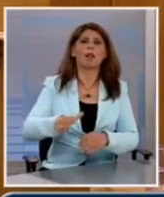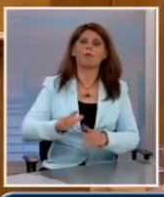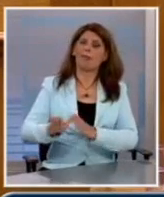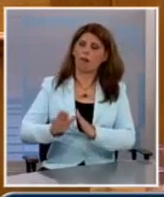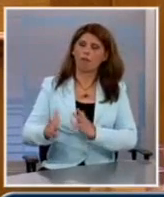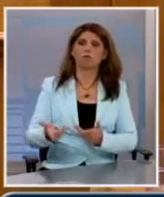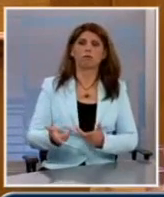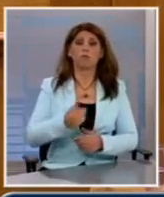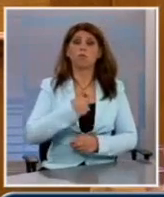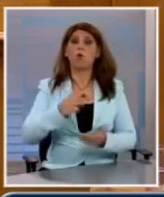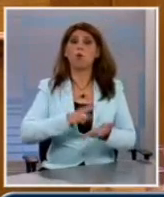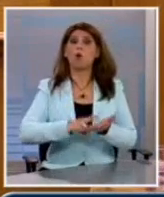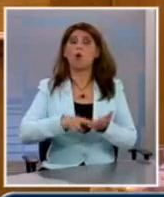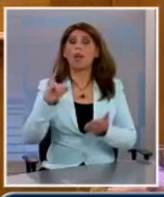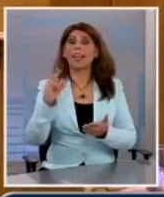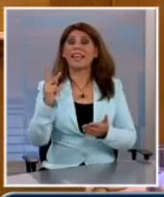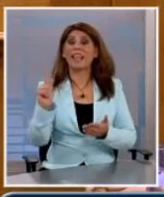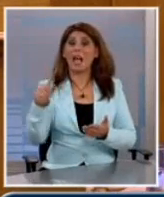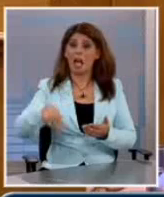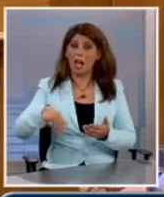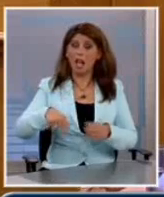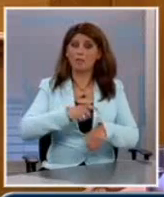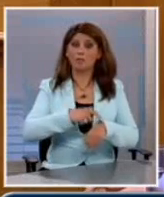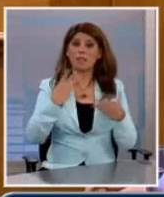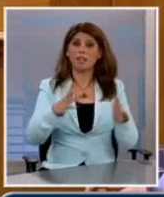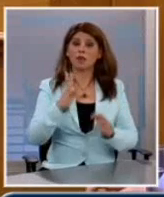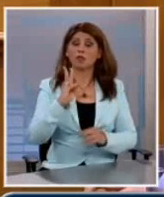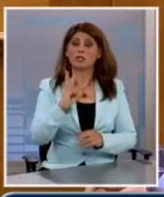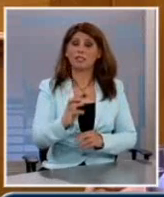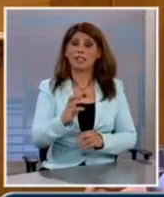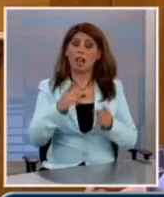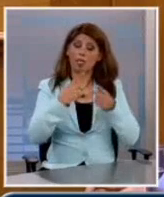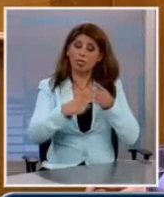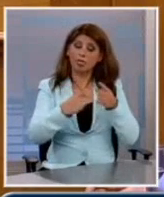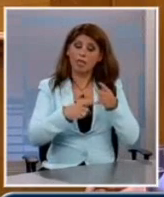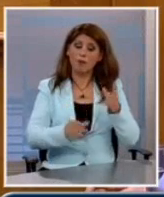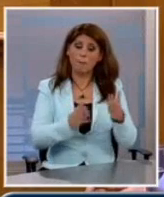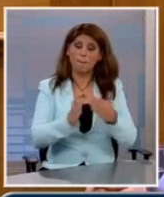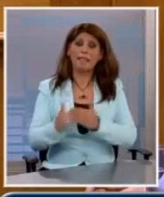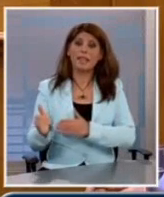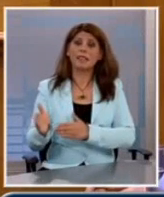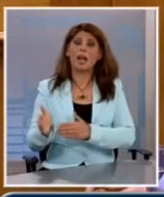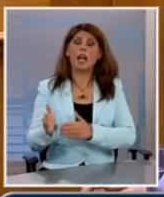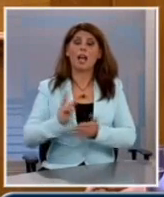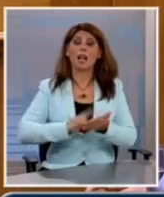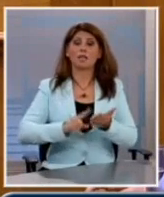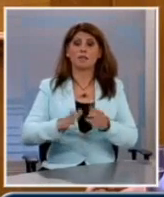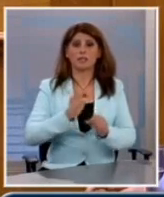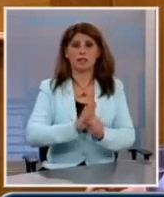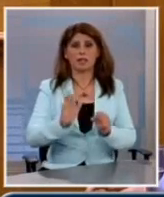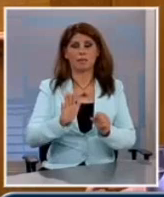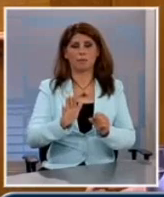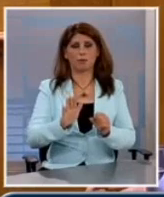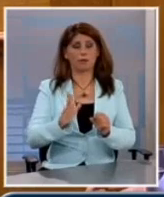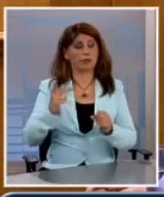Μόνο το ΙΚΑ σας θυμίζω ότι αυτή τη στιγμή έχει 930 διαφορετικά πακέτα ασφαλιστικής κάλυψης. Και